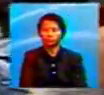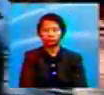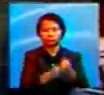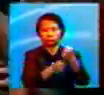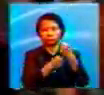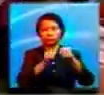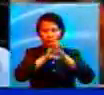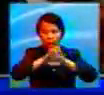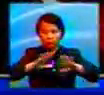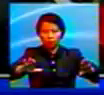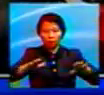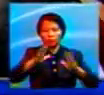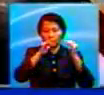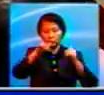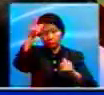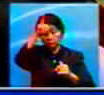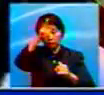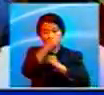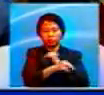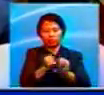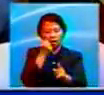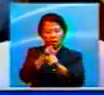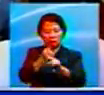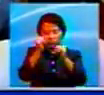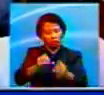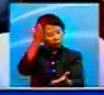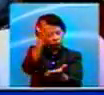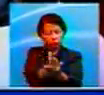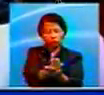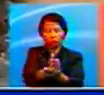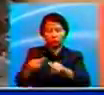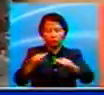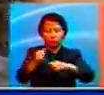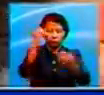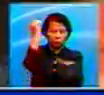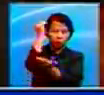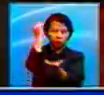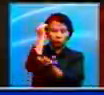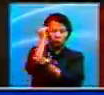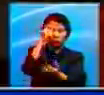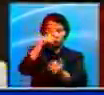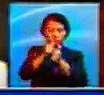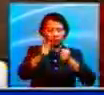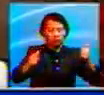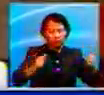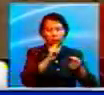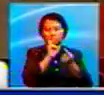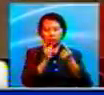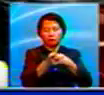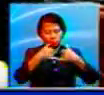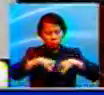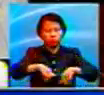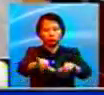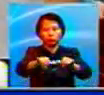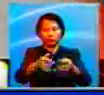Perhimpunan aman dibuat agar kerajaan negeri mengarahkan individu terbabit menghentikan segera kegiatan tersebut bagi mengelak keadaan itu